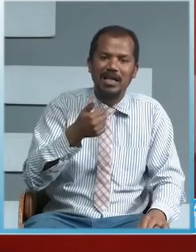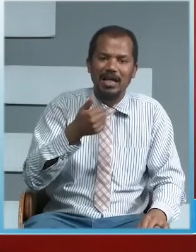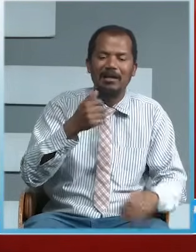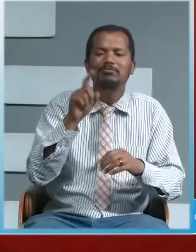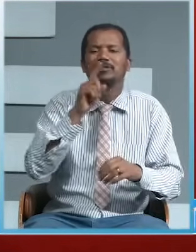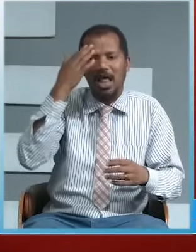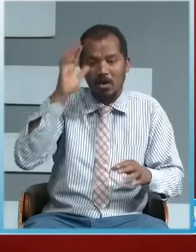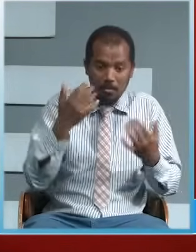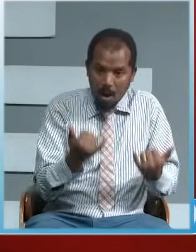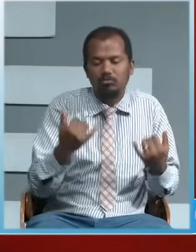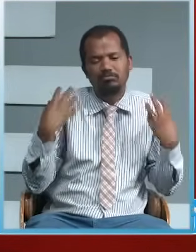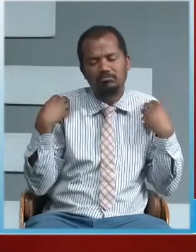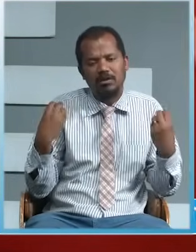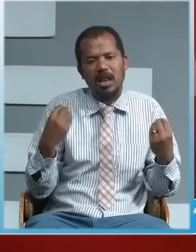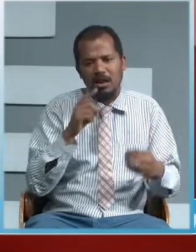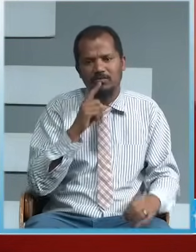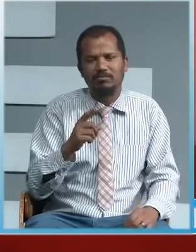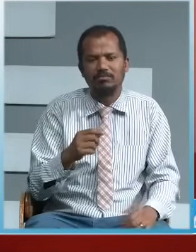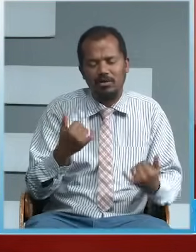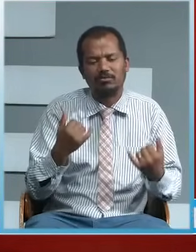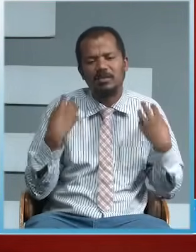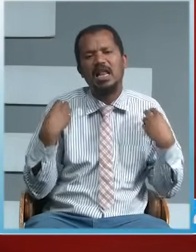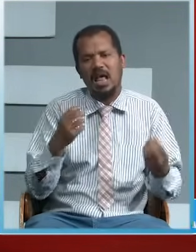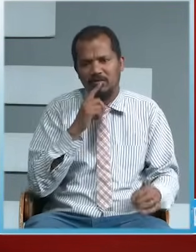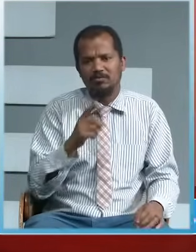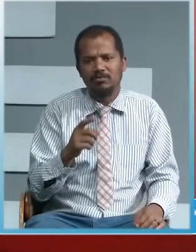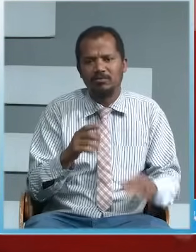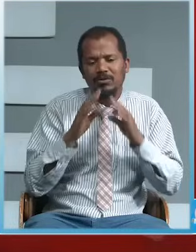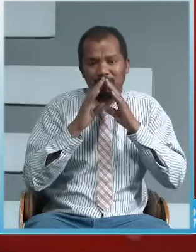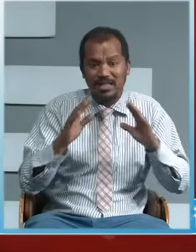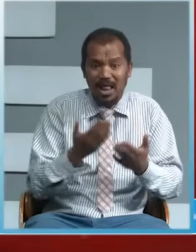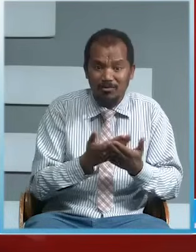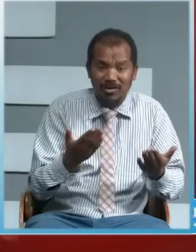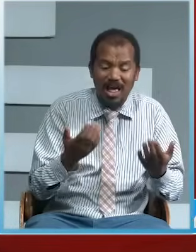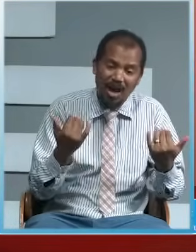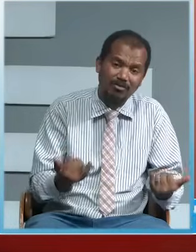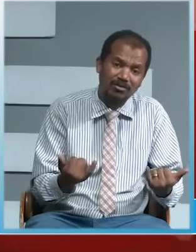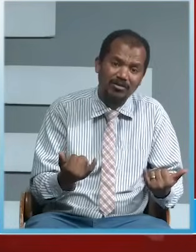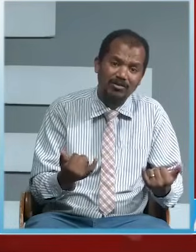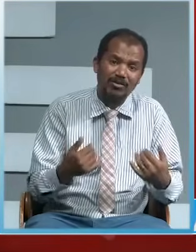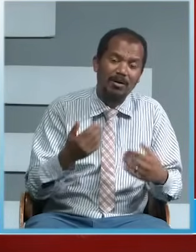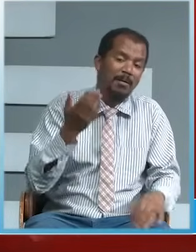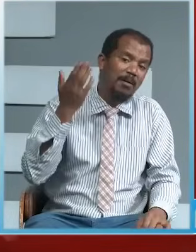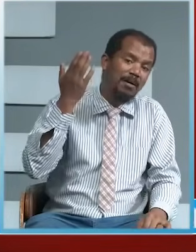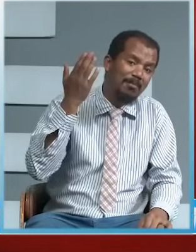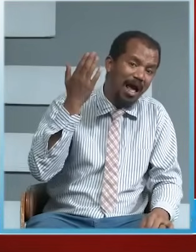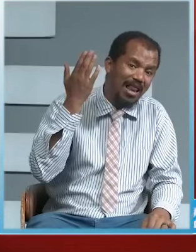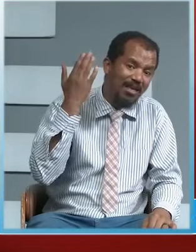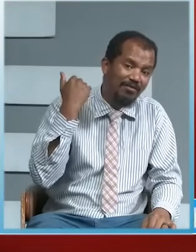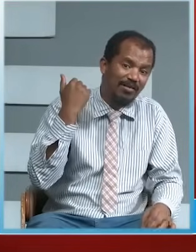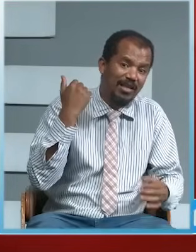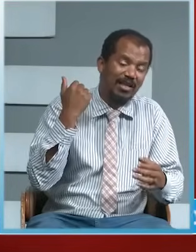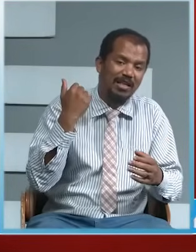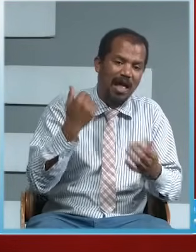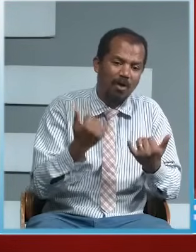እንደሚመጣ ባናቅም ደህና ነው። አሁን ያው አሪፍ ነው። አሁን ደህና ነው። በዚሁ ይቀጥል ነው። በሰላም ጉዳይ አሁን ባለፈ እንትን